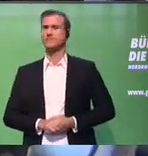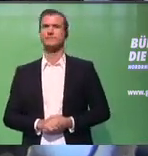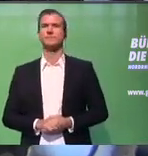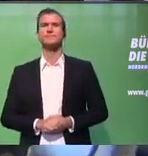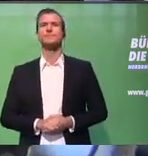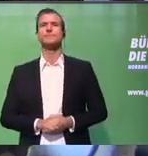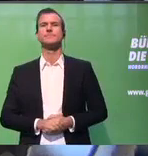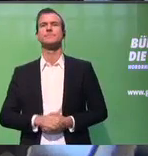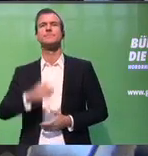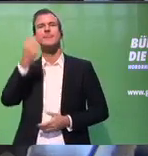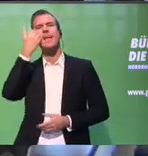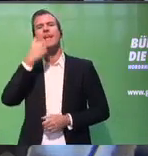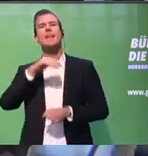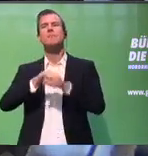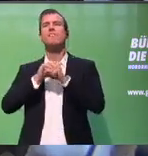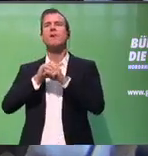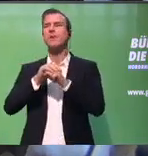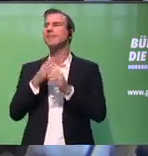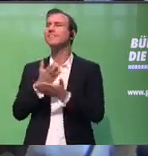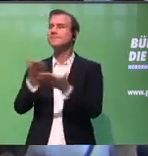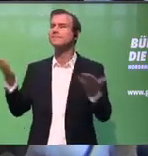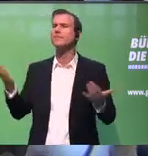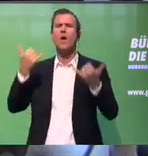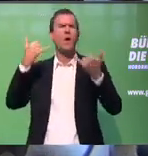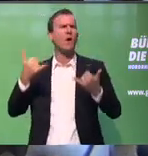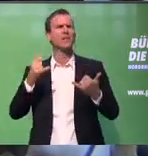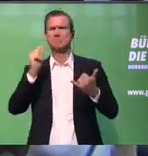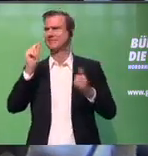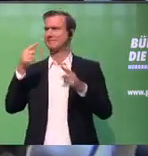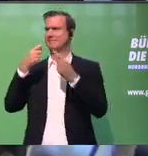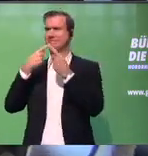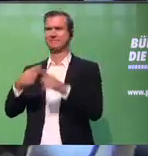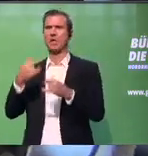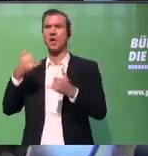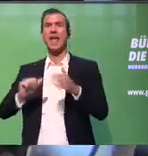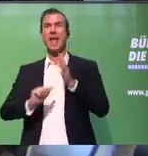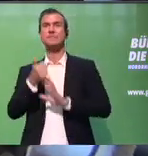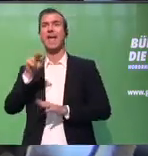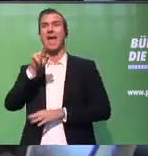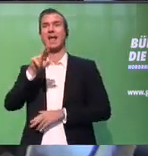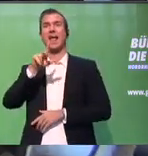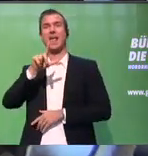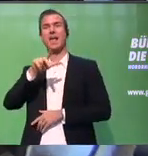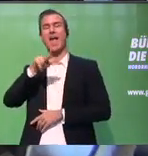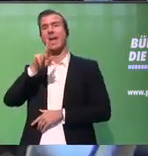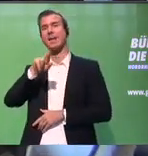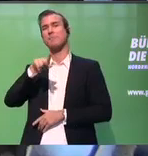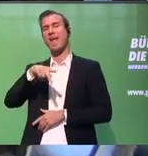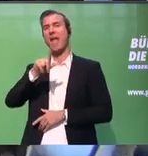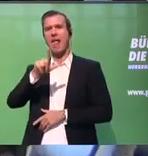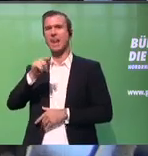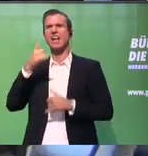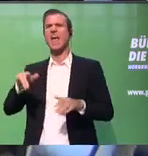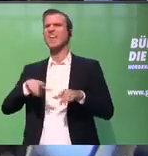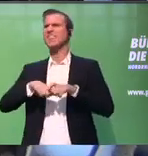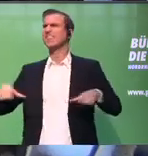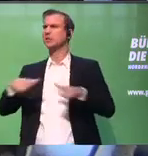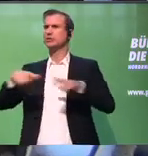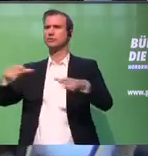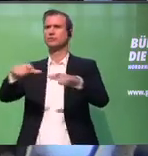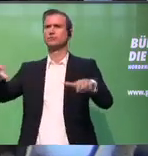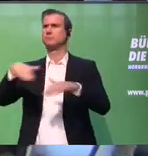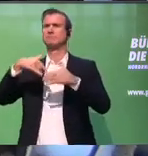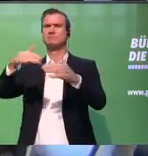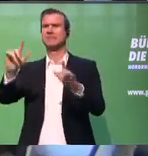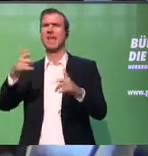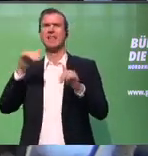Ja, liebe Freundinnen und Freunde, heute ist ja alles mal irgendwie anders. Ich glaube, das ist der erste LPR, zumindest an den ich mich erinnere, wo wir keine Tische haben. Das ist aber